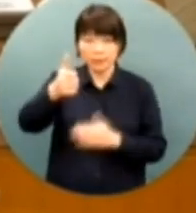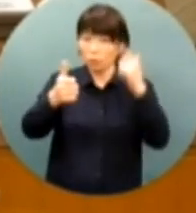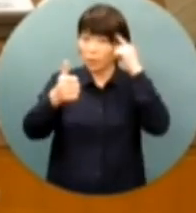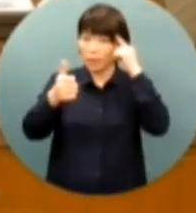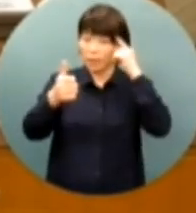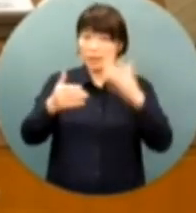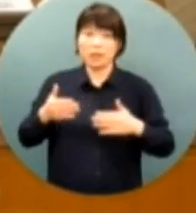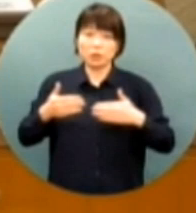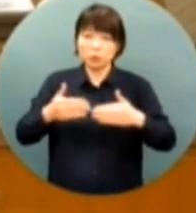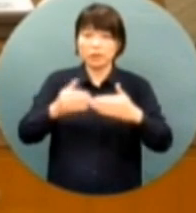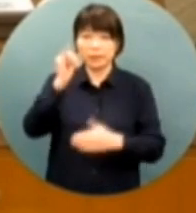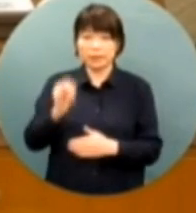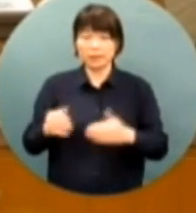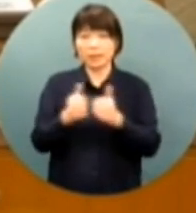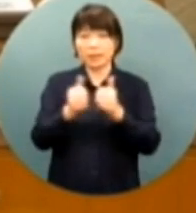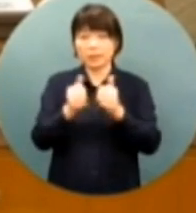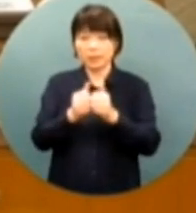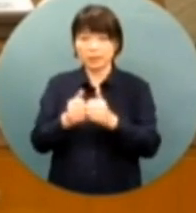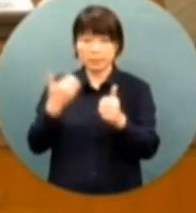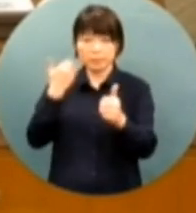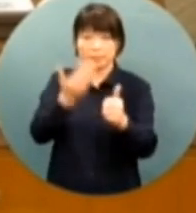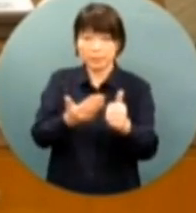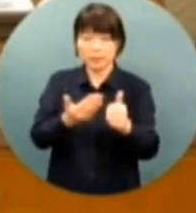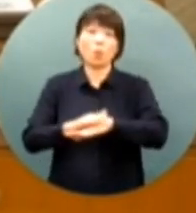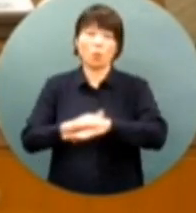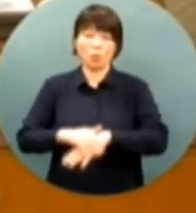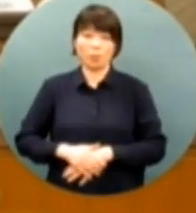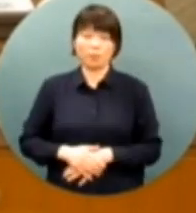進委員会議が取り上げられた理由を伺い、壇上での質問といたします。